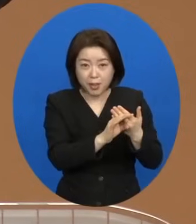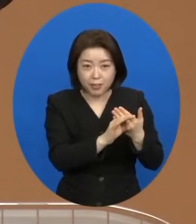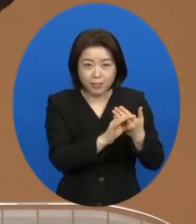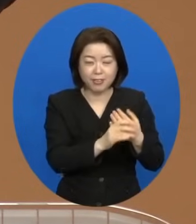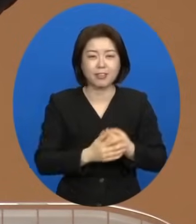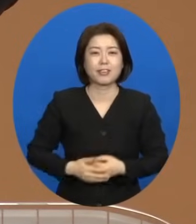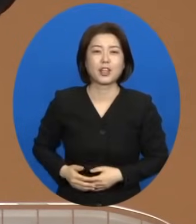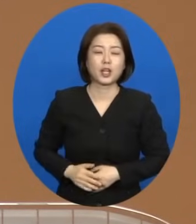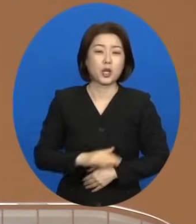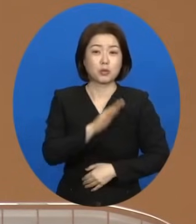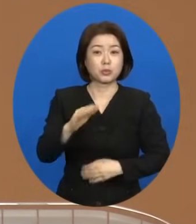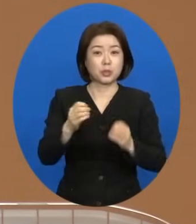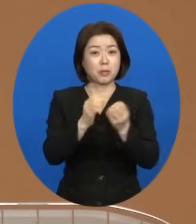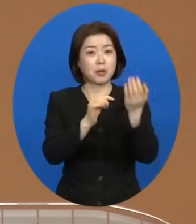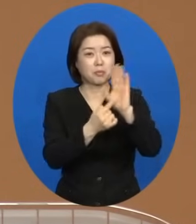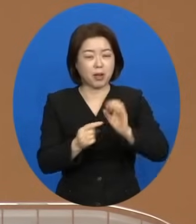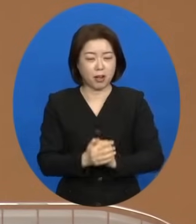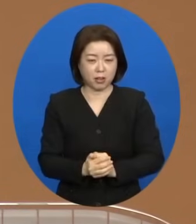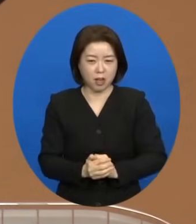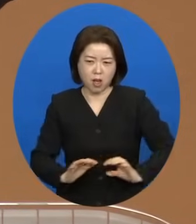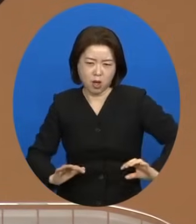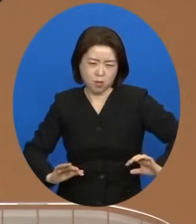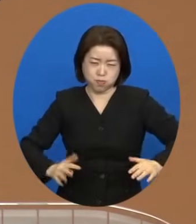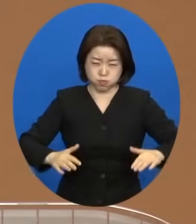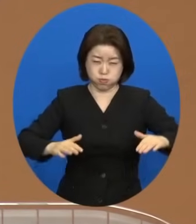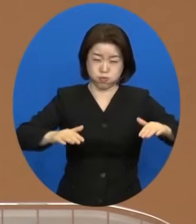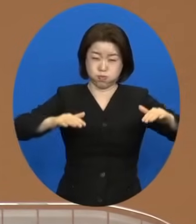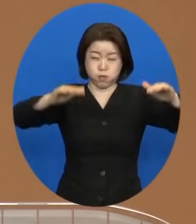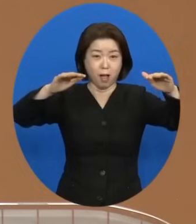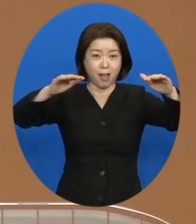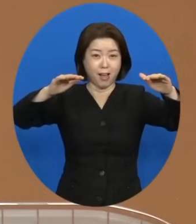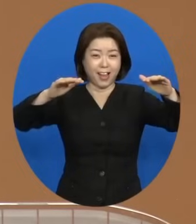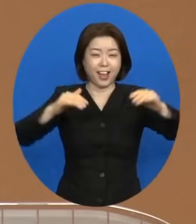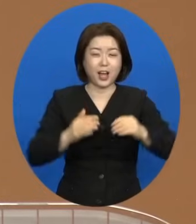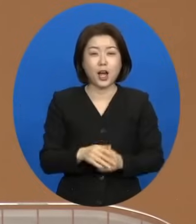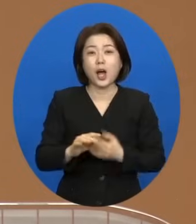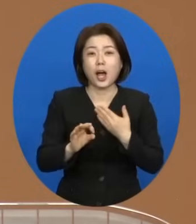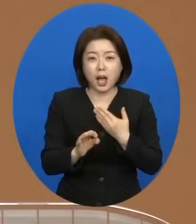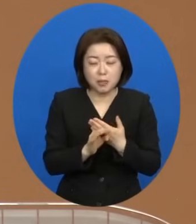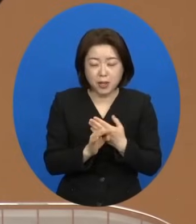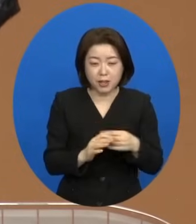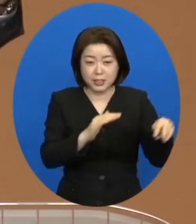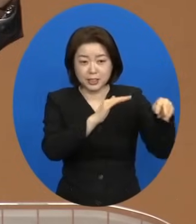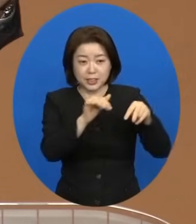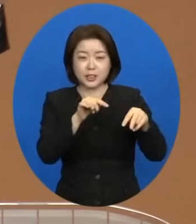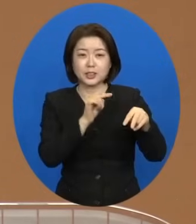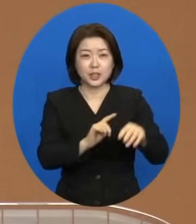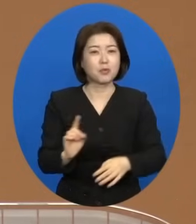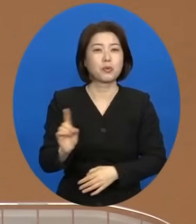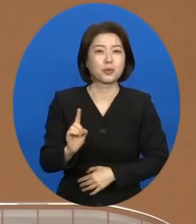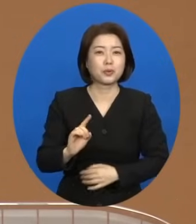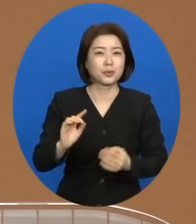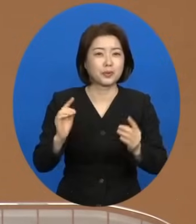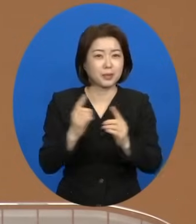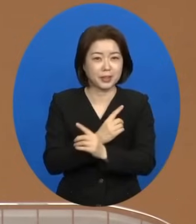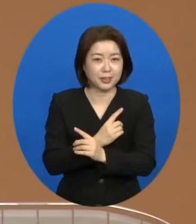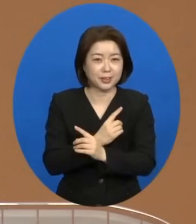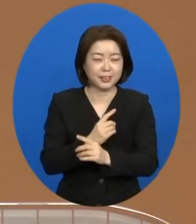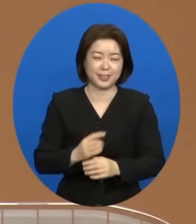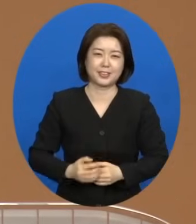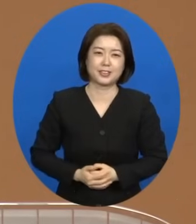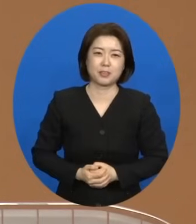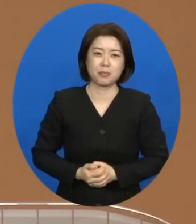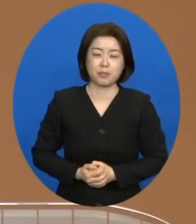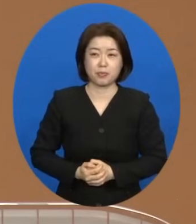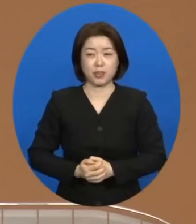면면 죠 폭풍 성장한다 폭풍 성장하게 되면 사무엘이 어떻게 되느냐 오늘이